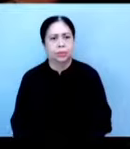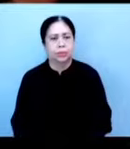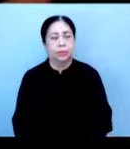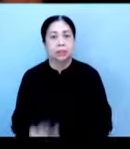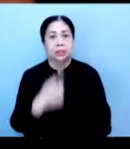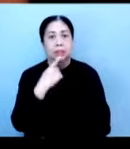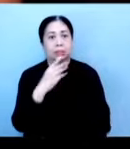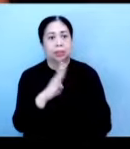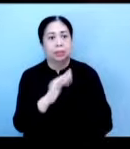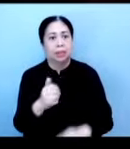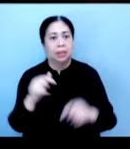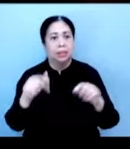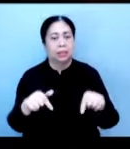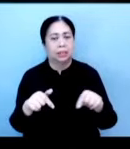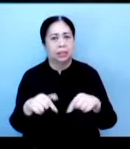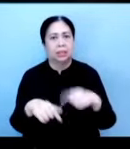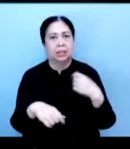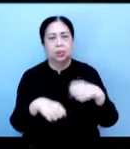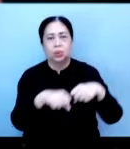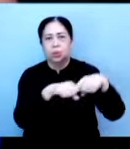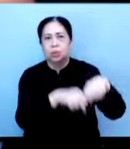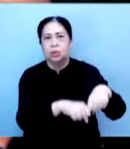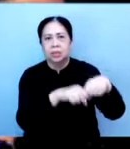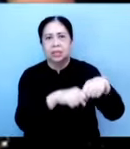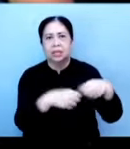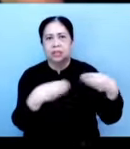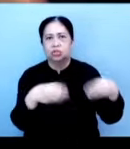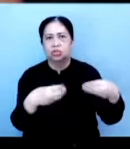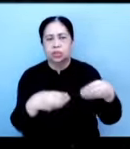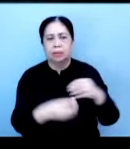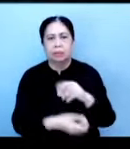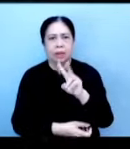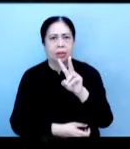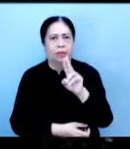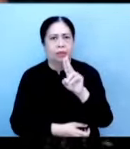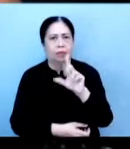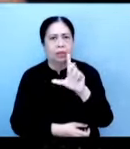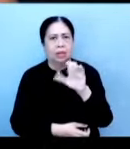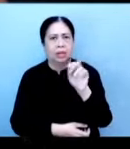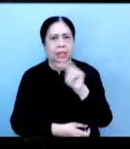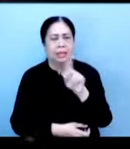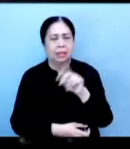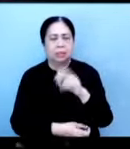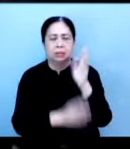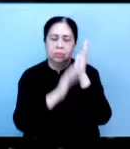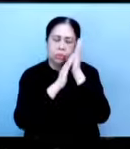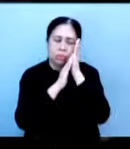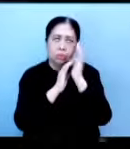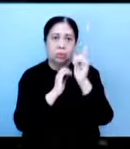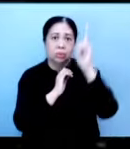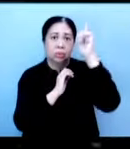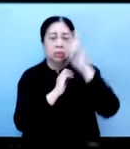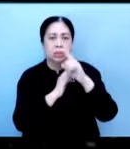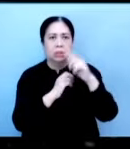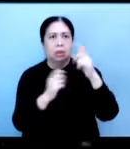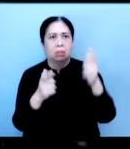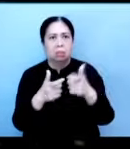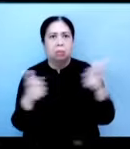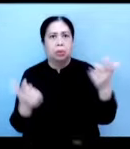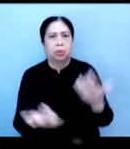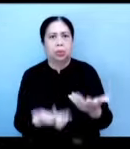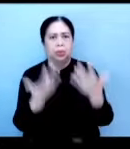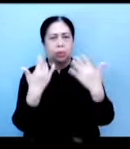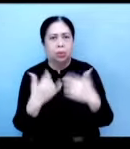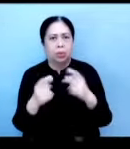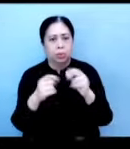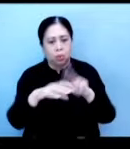Barangay dito sa vulcanizing shop na ito nagsimula yung sunog tulog noon sa third floor ang may-ari ng shop at Dahil sa laki ng apoy napilitan siyang